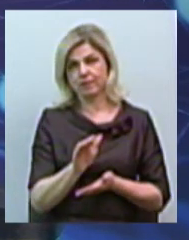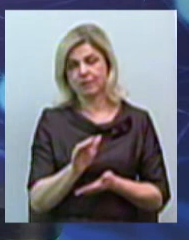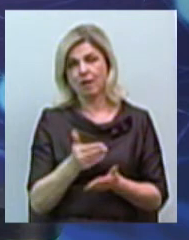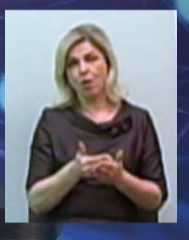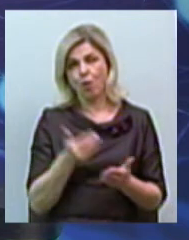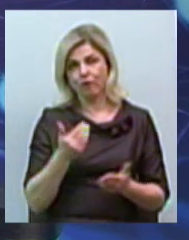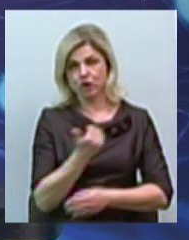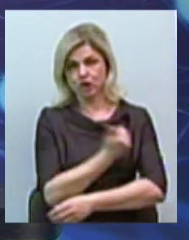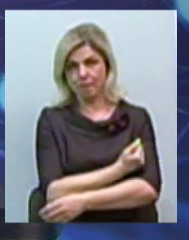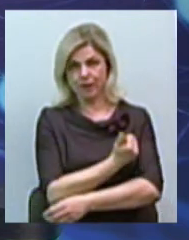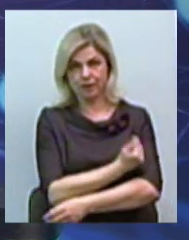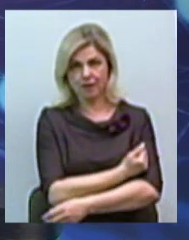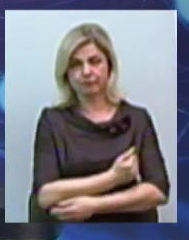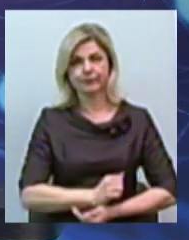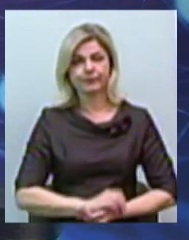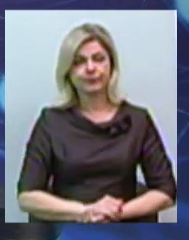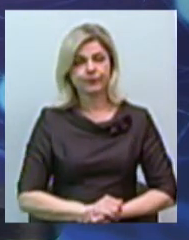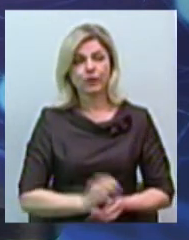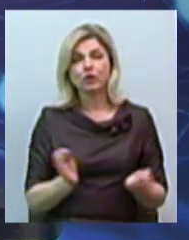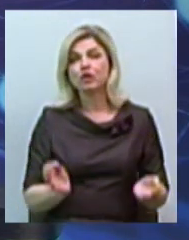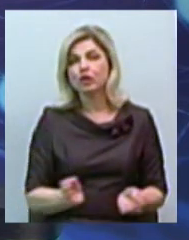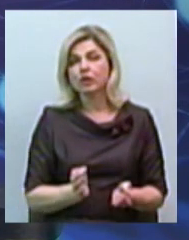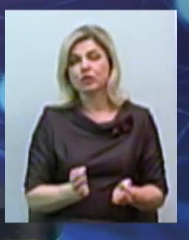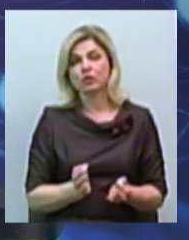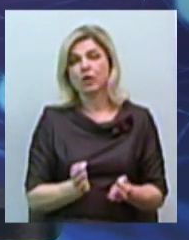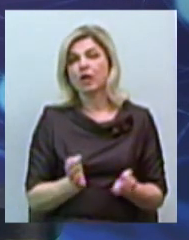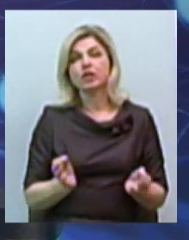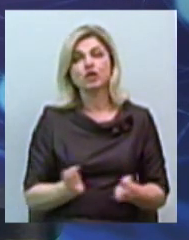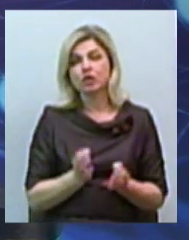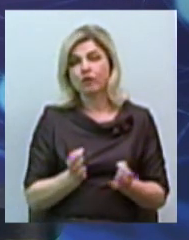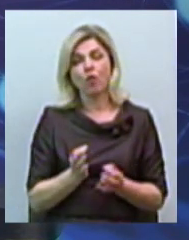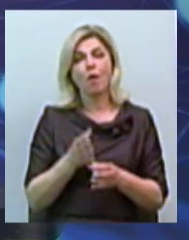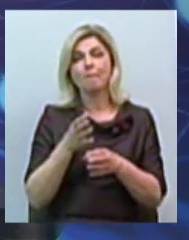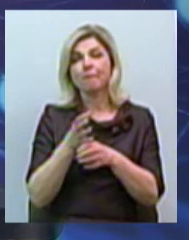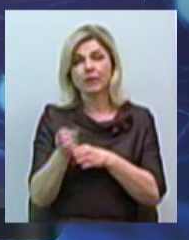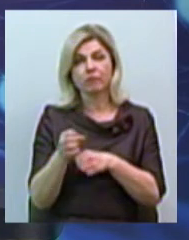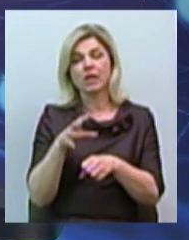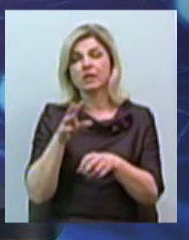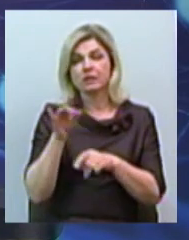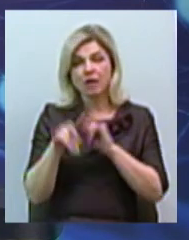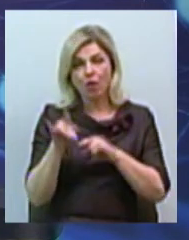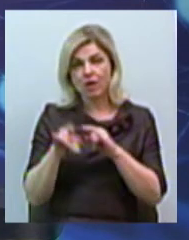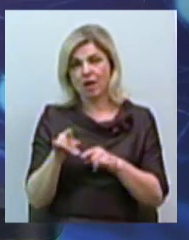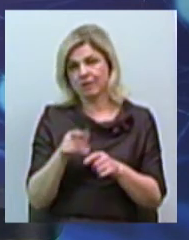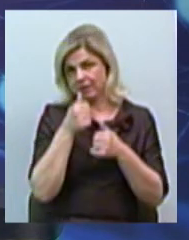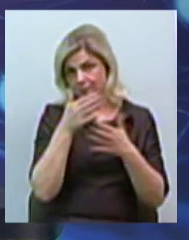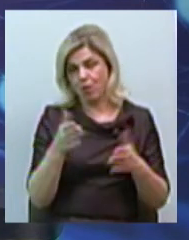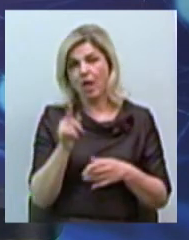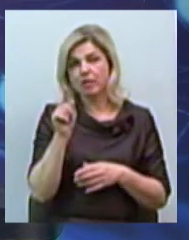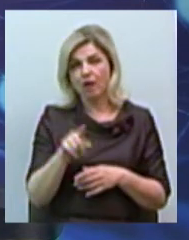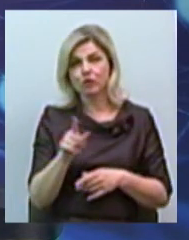від щеплення. І нічого переконати, змусити їх не може. Навіть те, що це